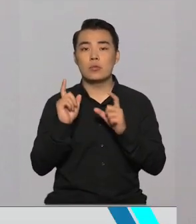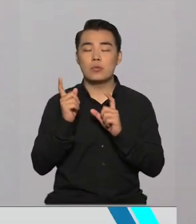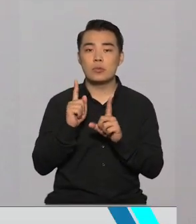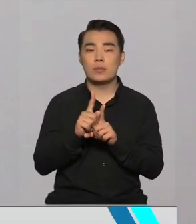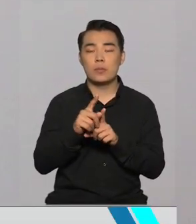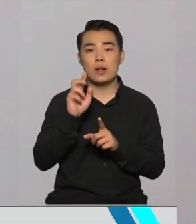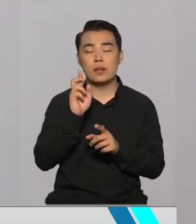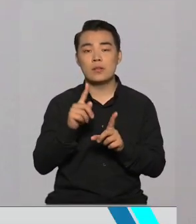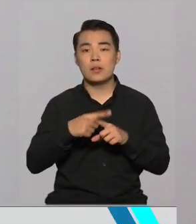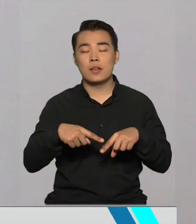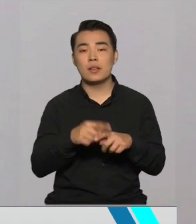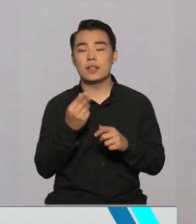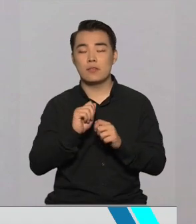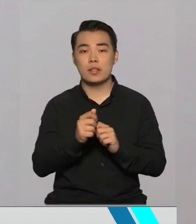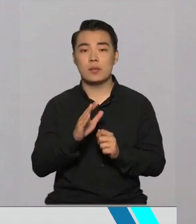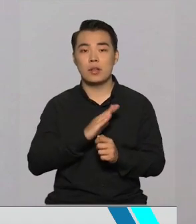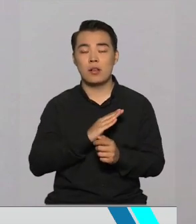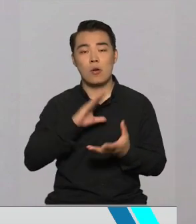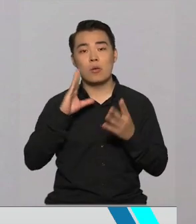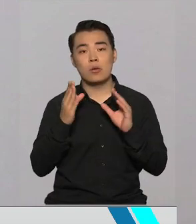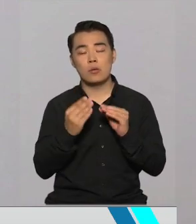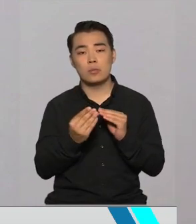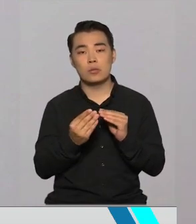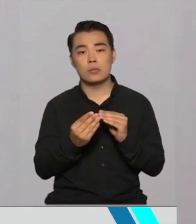грузоотправители, инвесторы. В принципе,